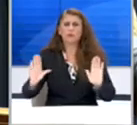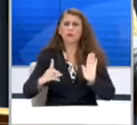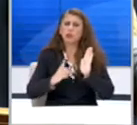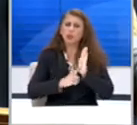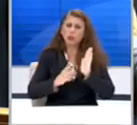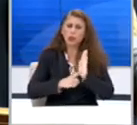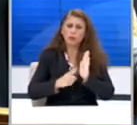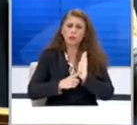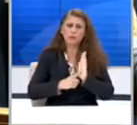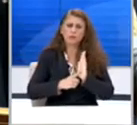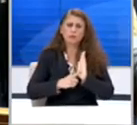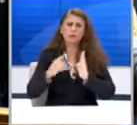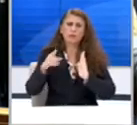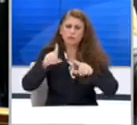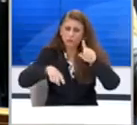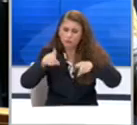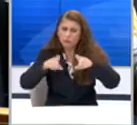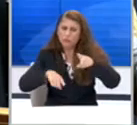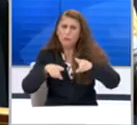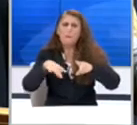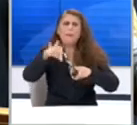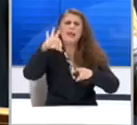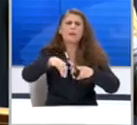νομικάς περίστασο,